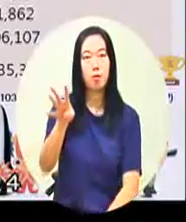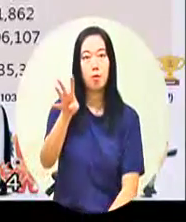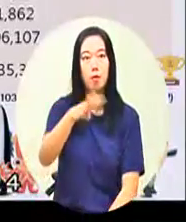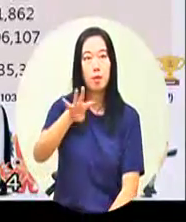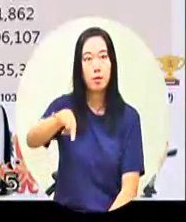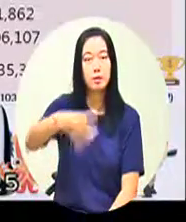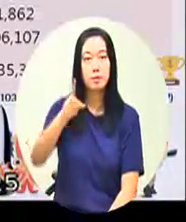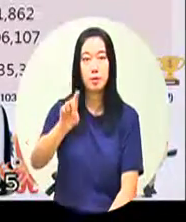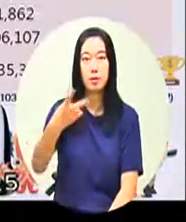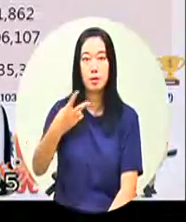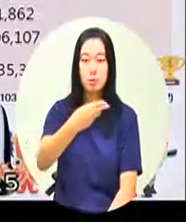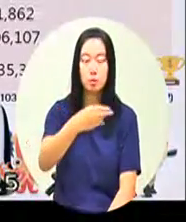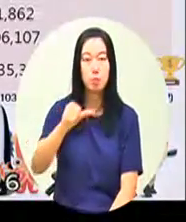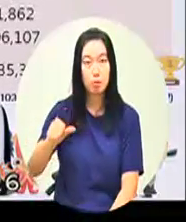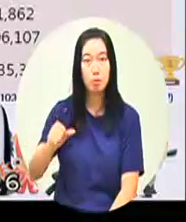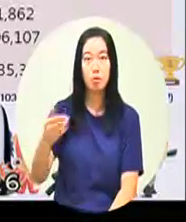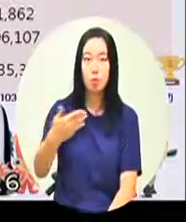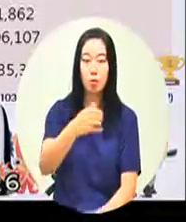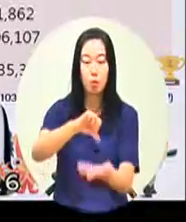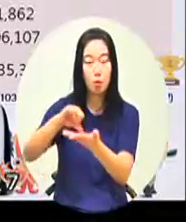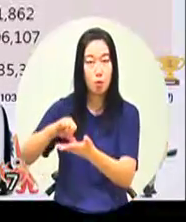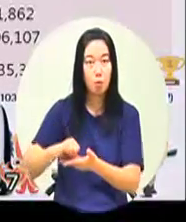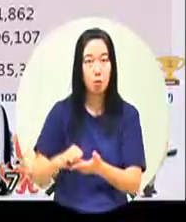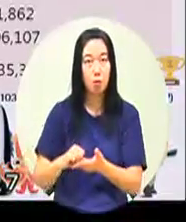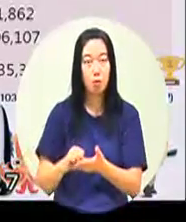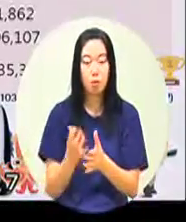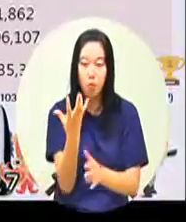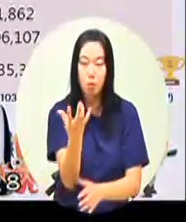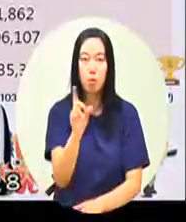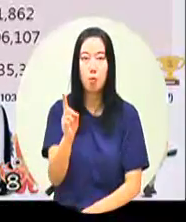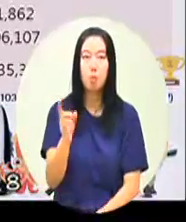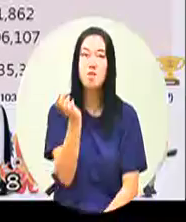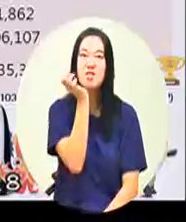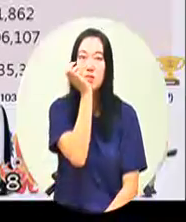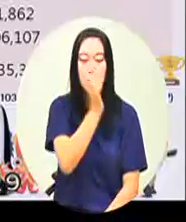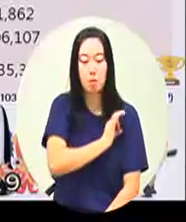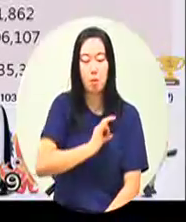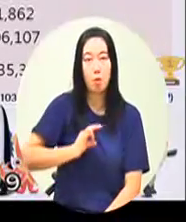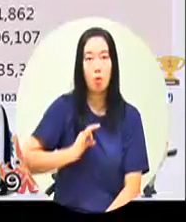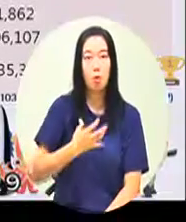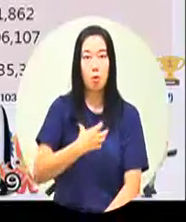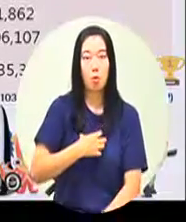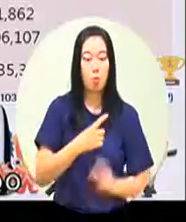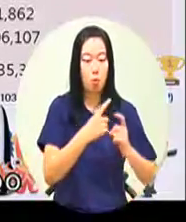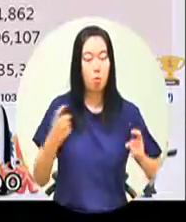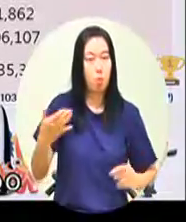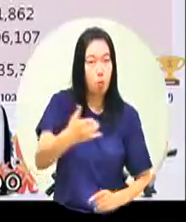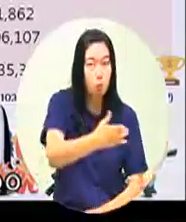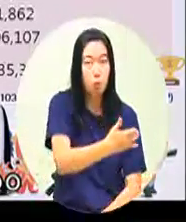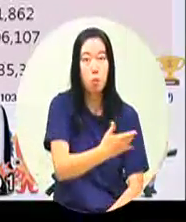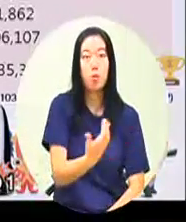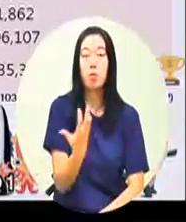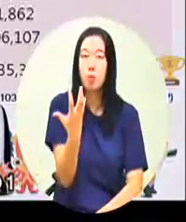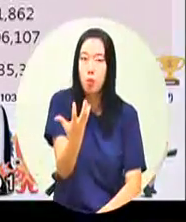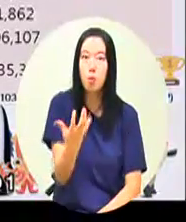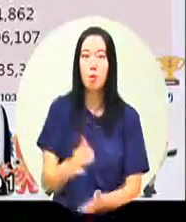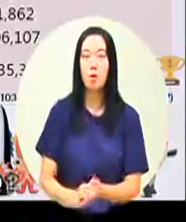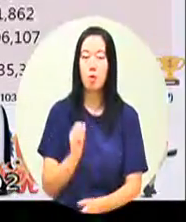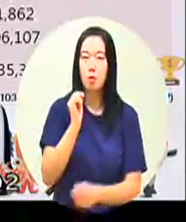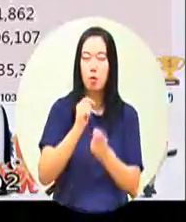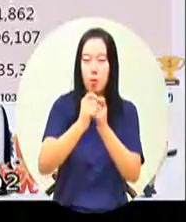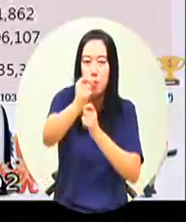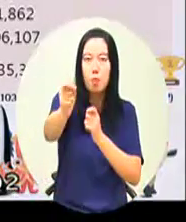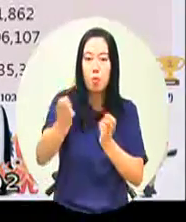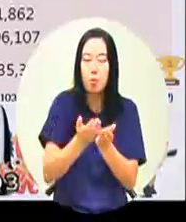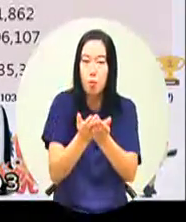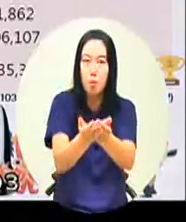公顷。那养殖的鱼种主要以石斑、石目、无锅鱼、鲈鱼及白虾为主。那远洋的鱼获以尾鱼、